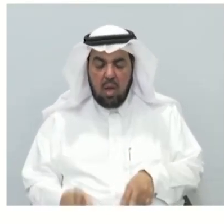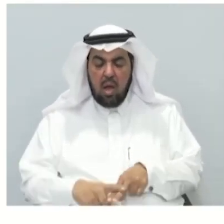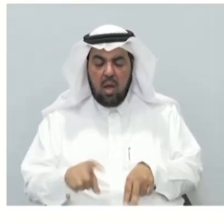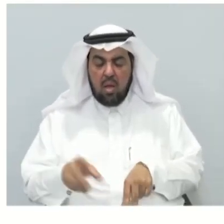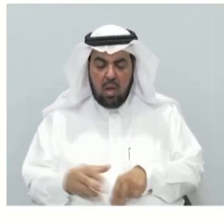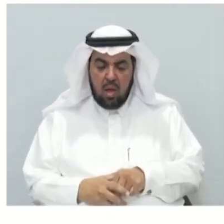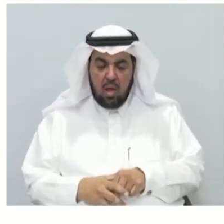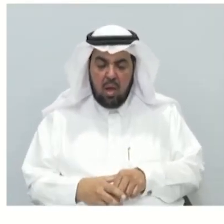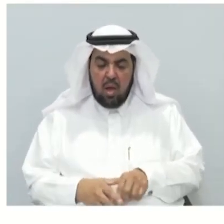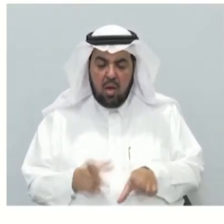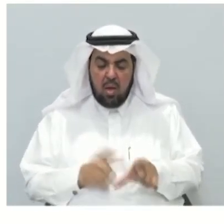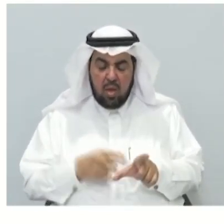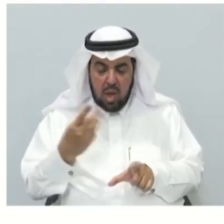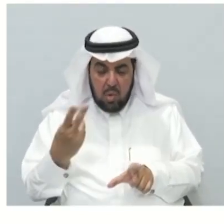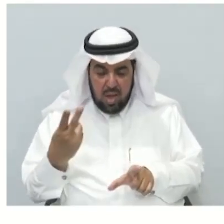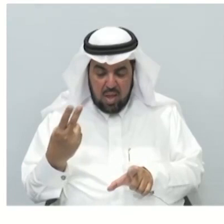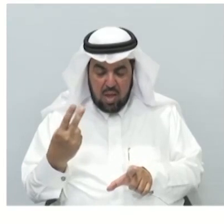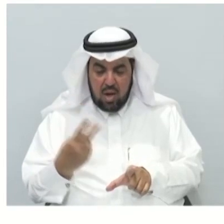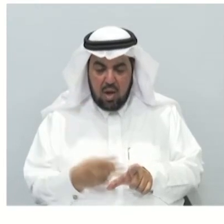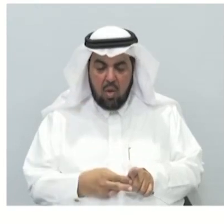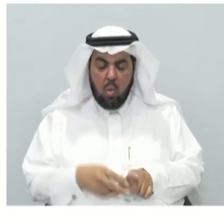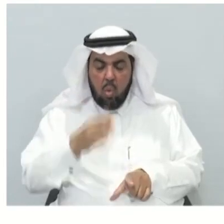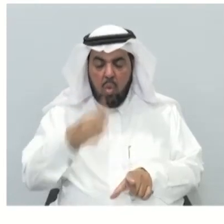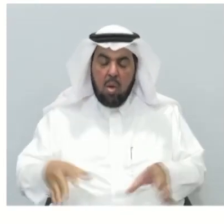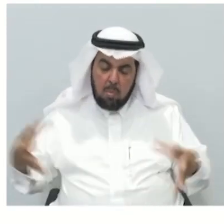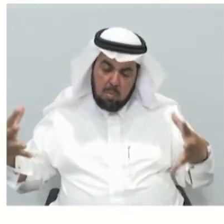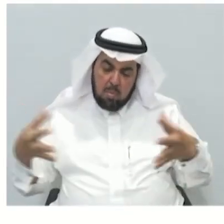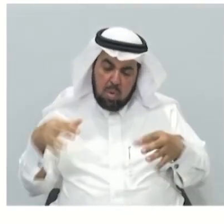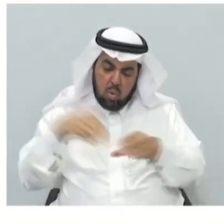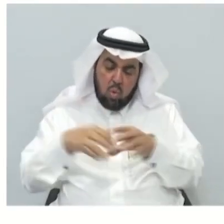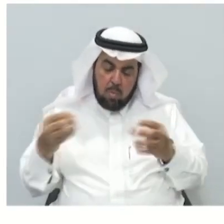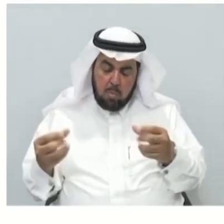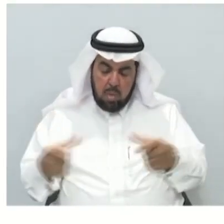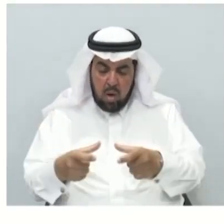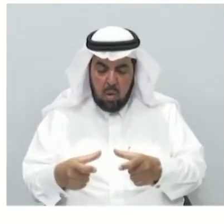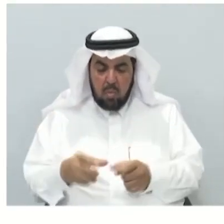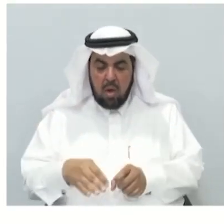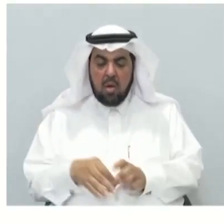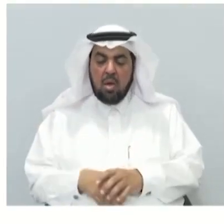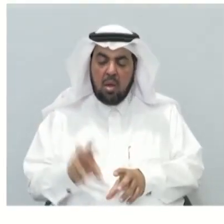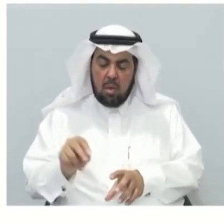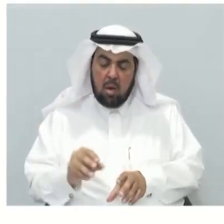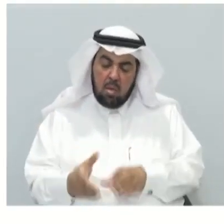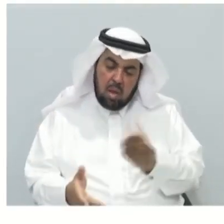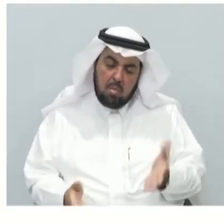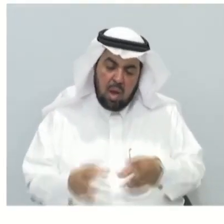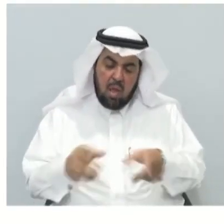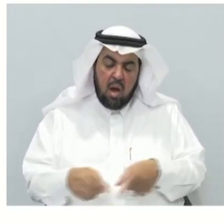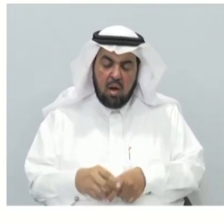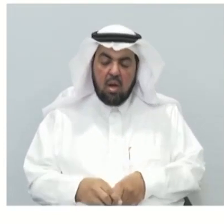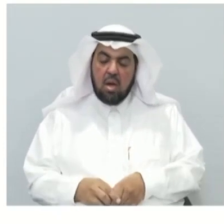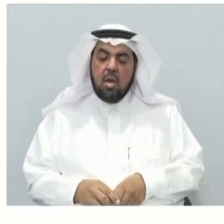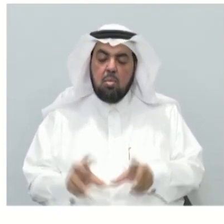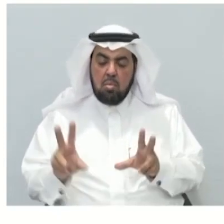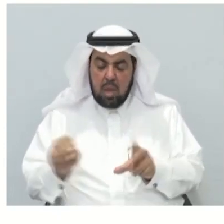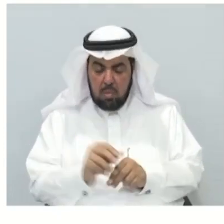اي اذا كان في عندك زاويتين وضلع محصور بينهما يطابق زاويتان وضلع محصور بينهما في مثلث اخر فان